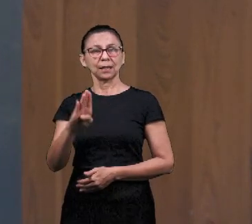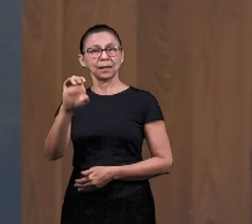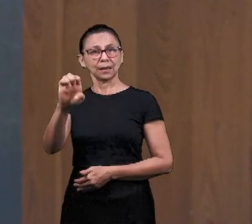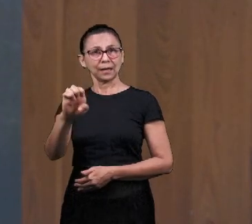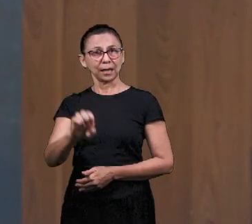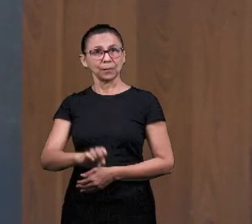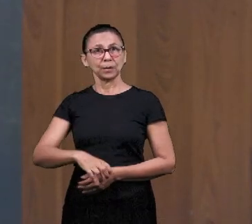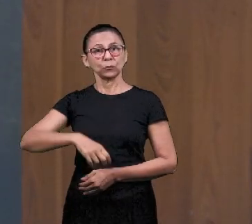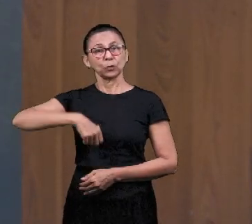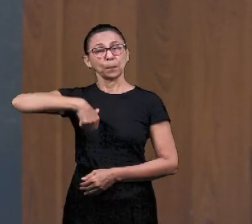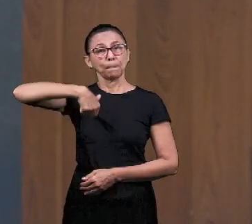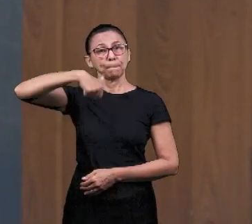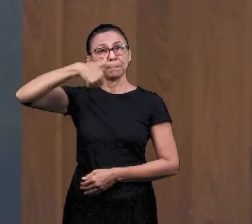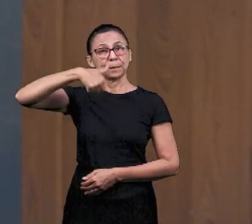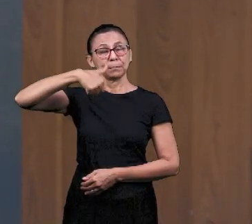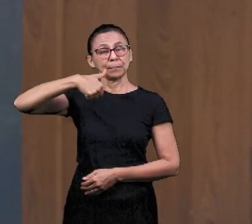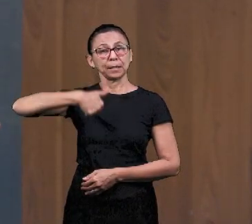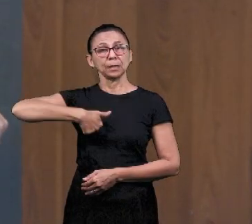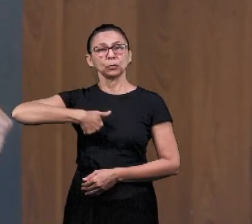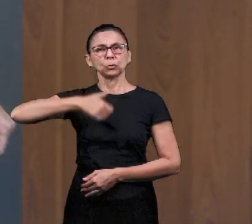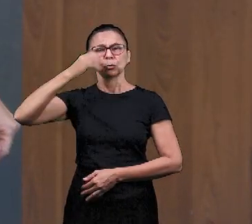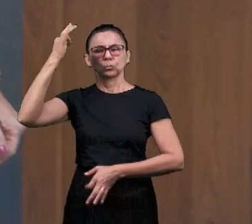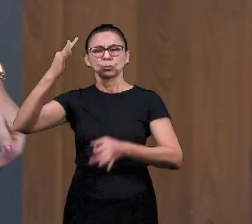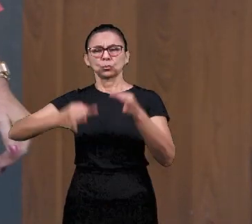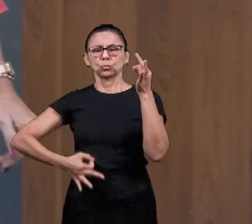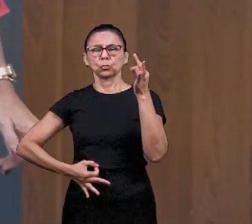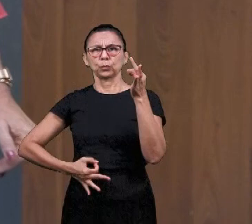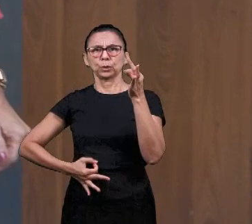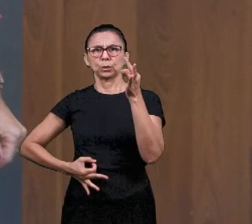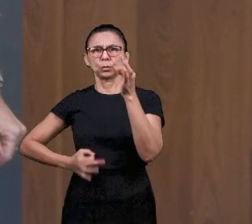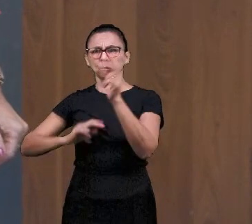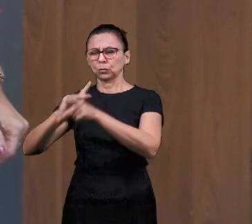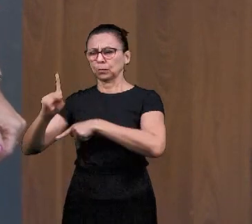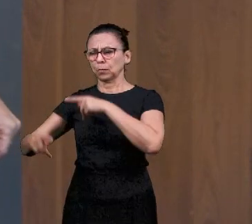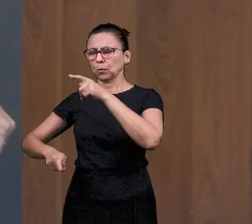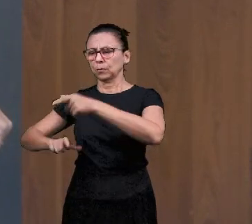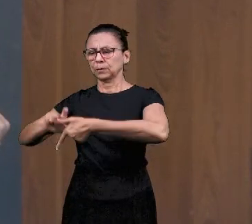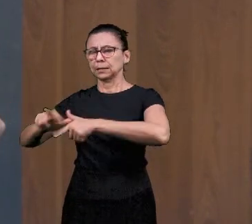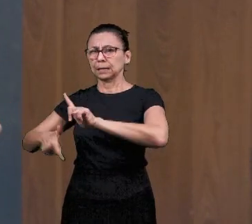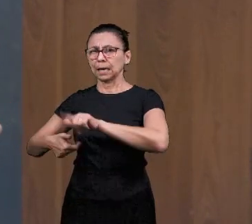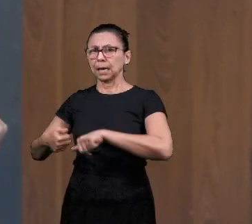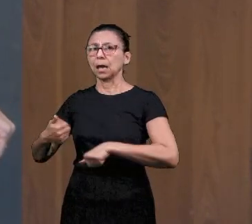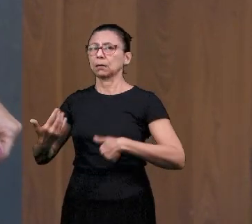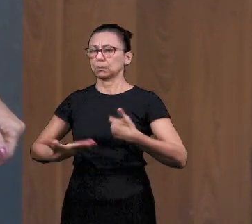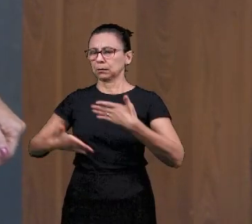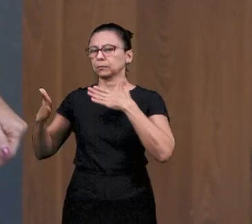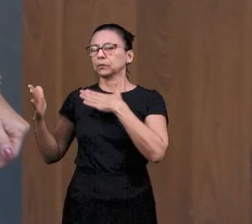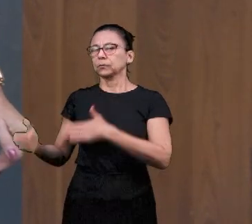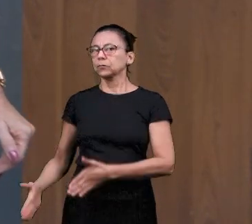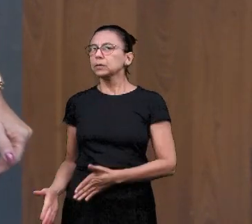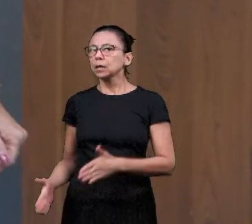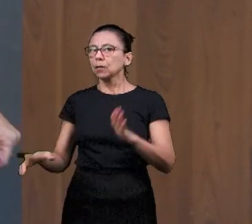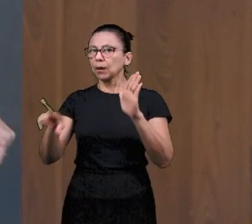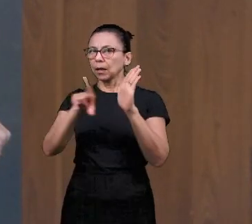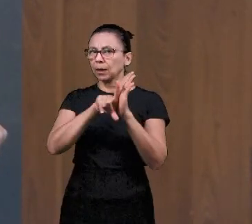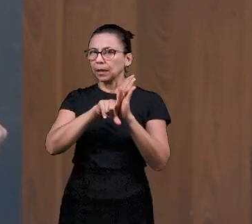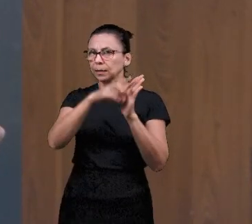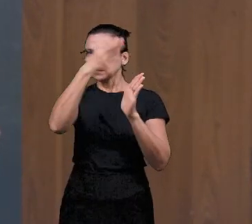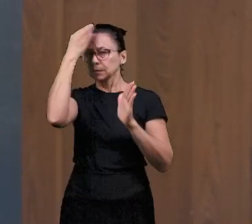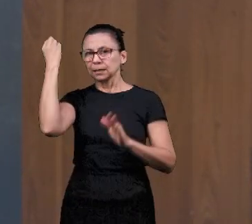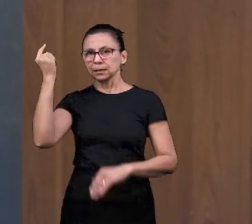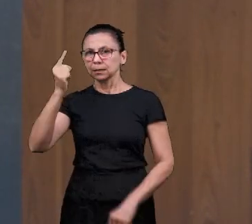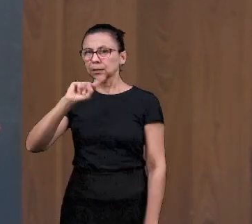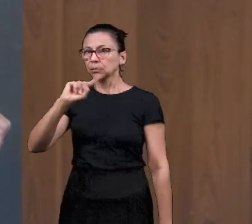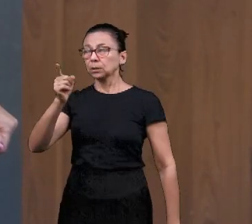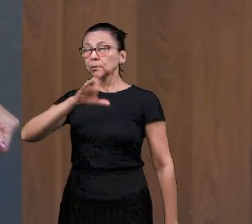nouveau. Othniel a été le premier juge d'Israël, qui a été un serviteur fidèle. Il n'a pas oublié les commandements du Seigneur. Pour cela, il a